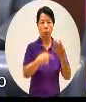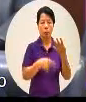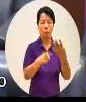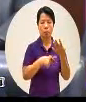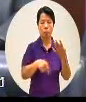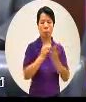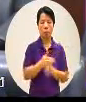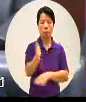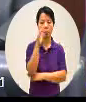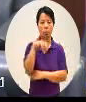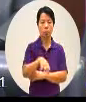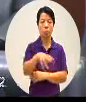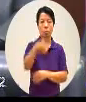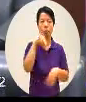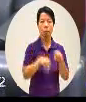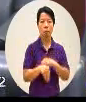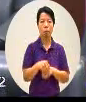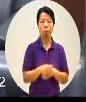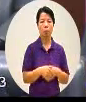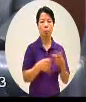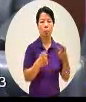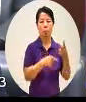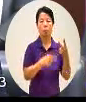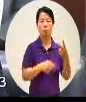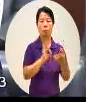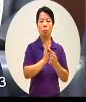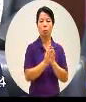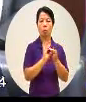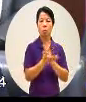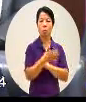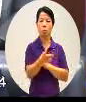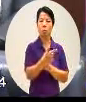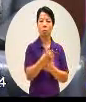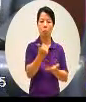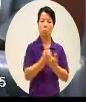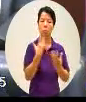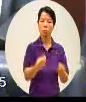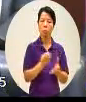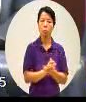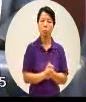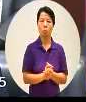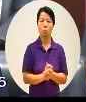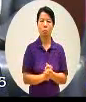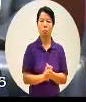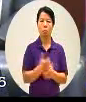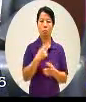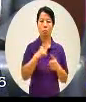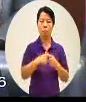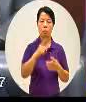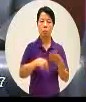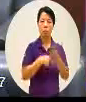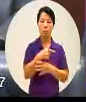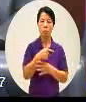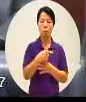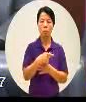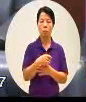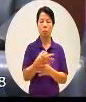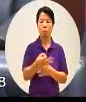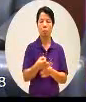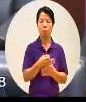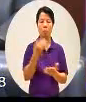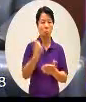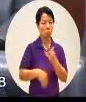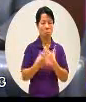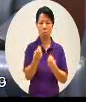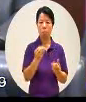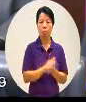班，那两个为什么不聘？有两个名额哦，而且我们都是。人事费都没有删你的哦，啊，你想要